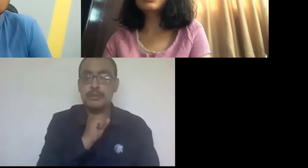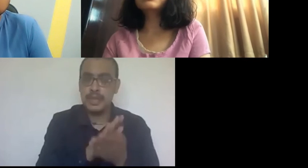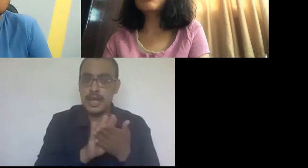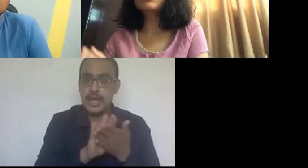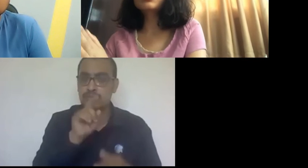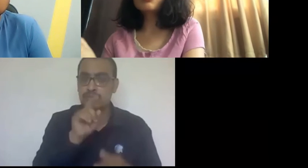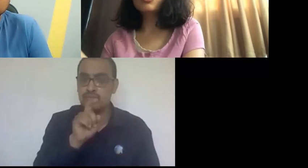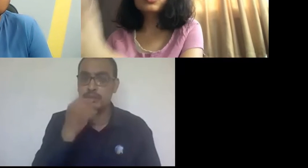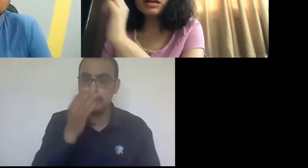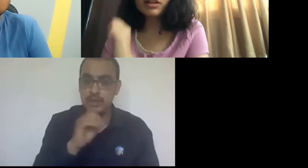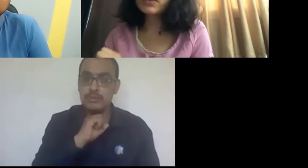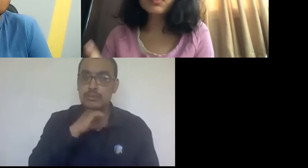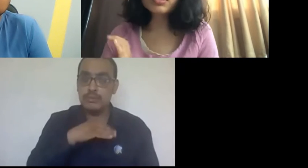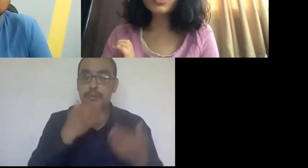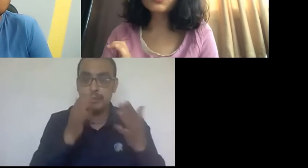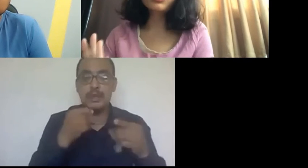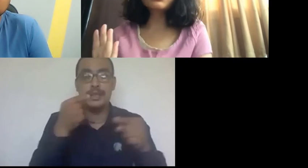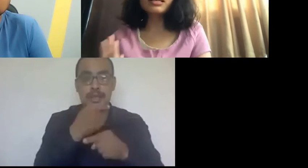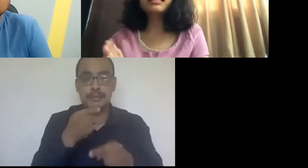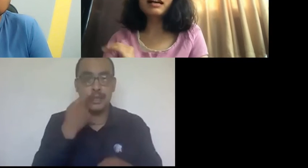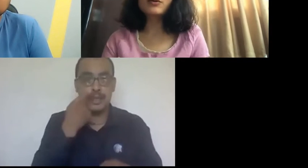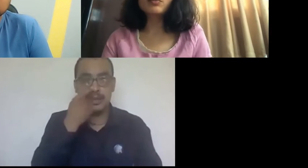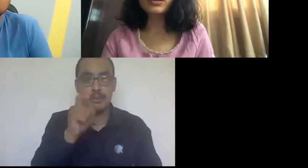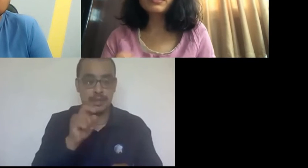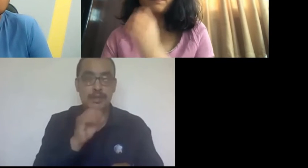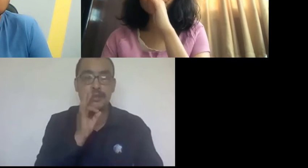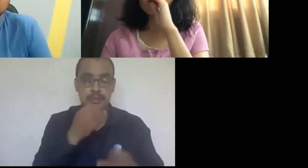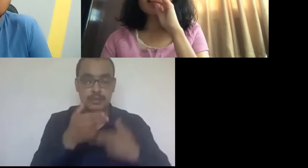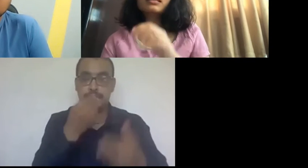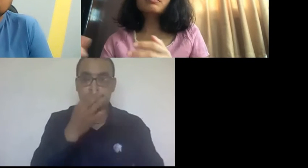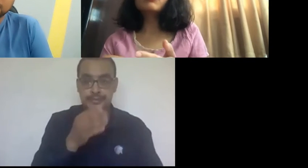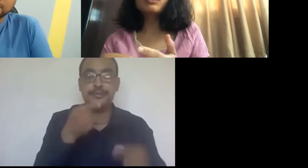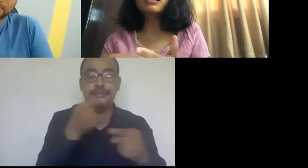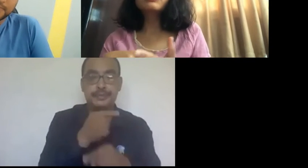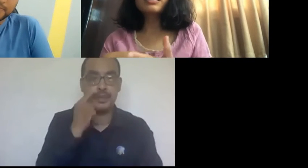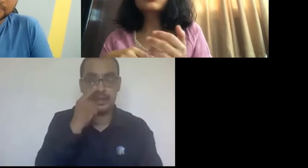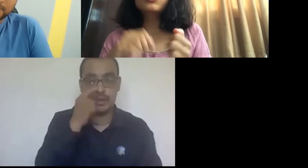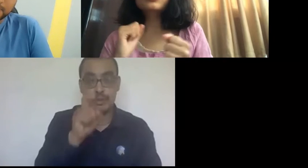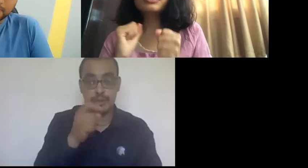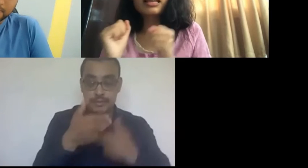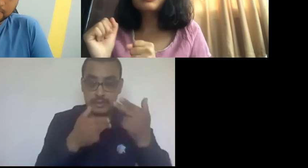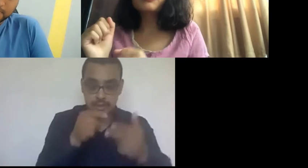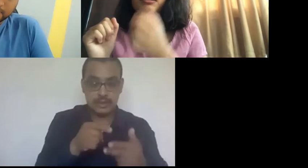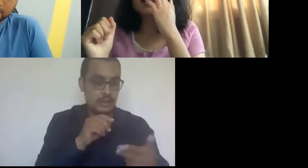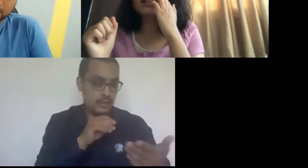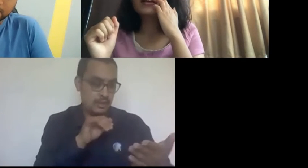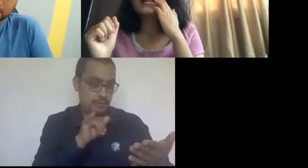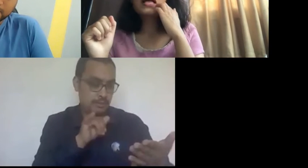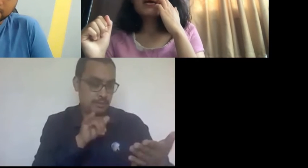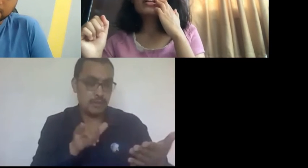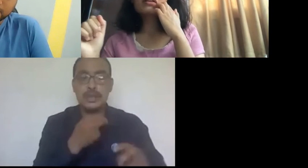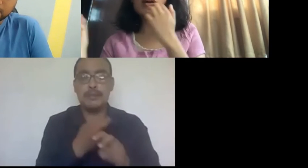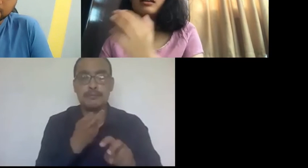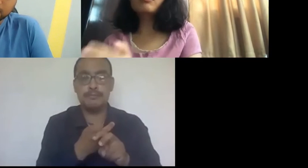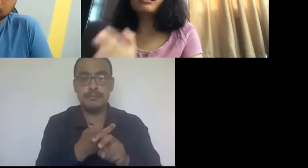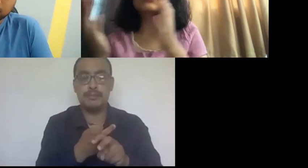फर इक्जाम्पल हजुरआमाले फेसबुक चलाउनु मन छ इच्छा गर्नुभयो होइन, अनि त्यसमा त उहाँहरूलाई त एडजस्ट गर्नु धेरै गाह्रो हुन्छ नि त, होइन,